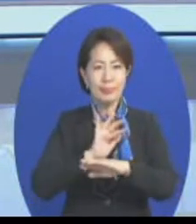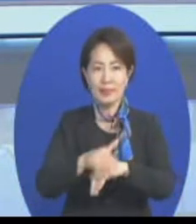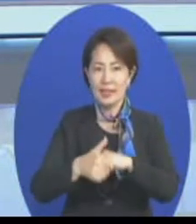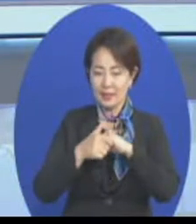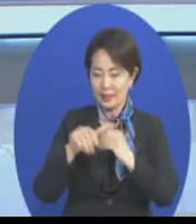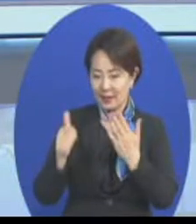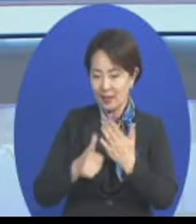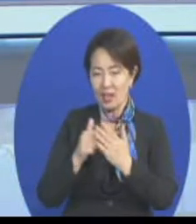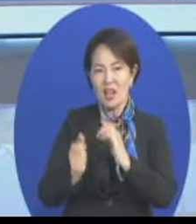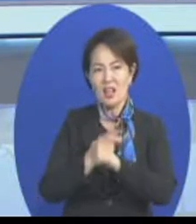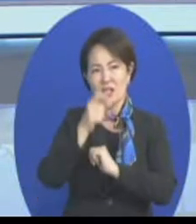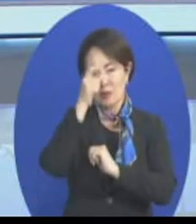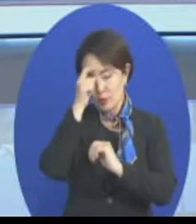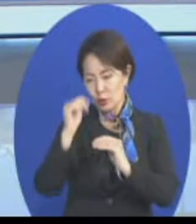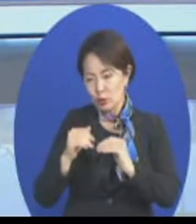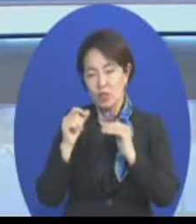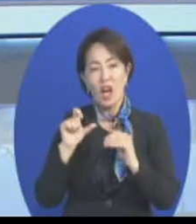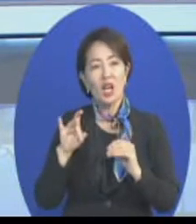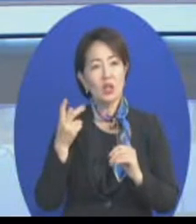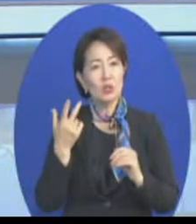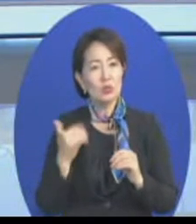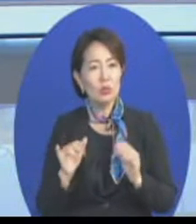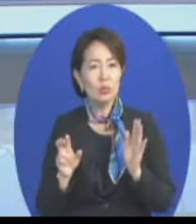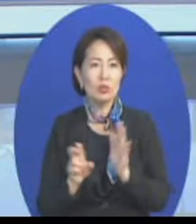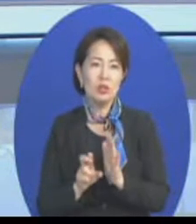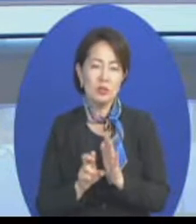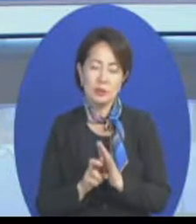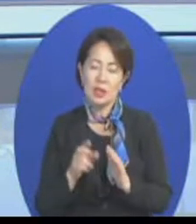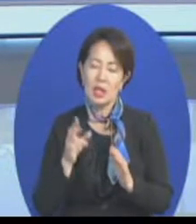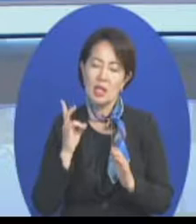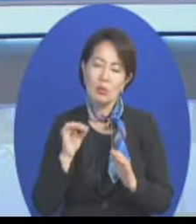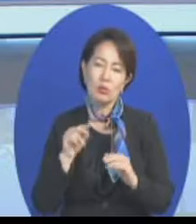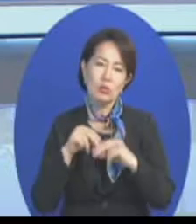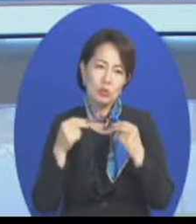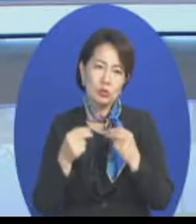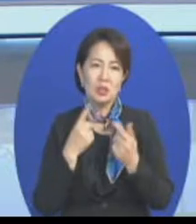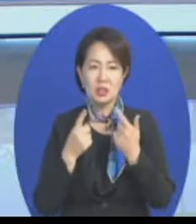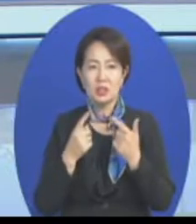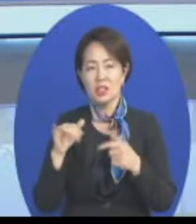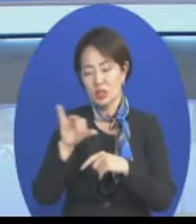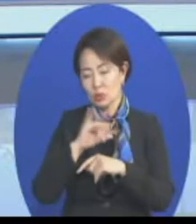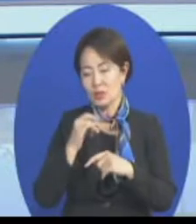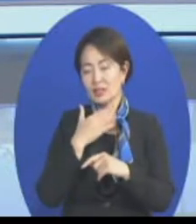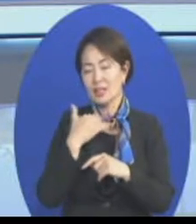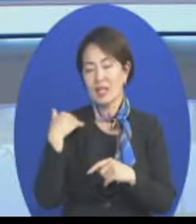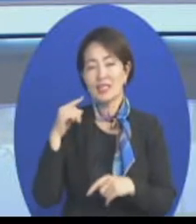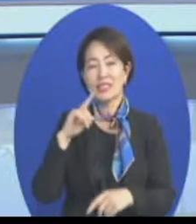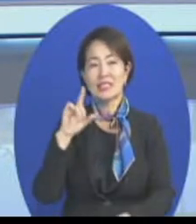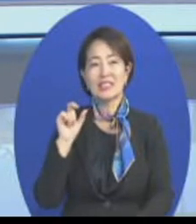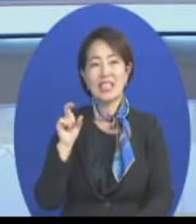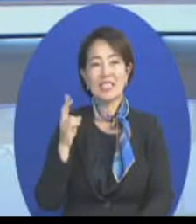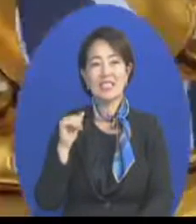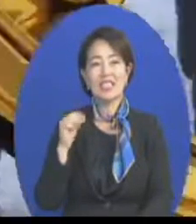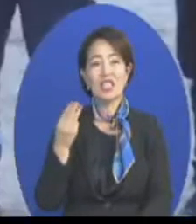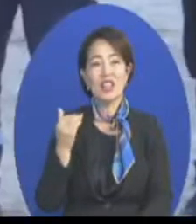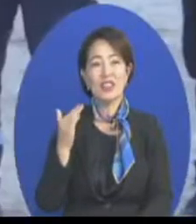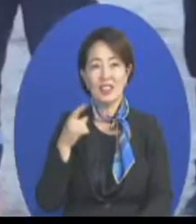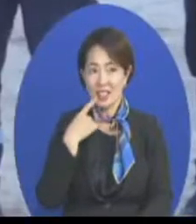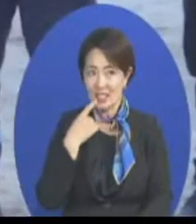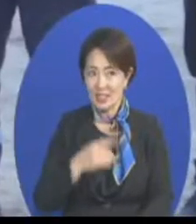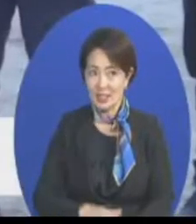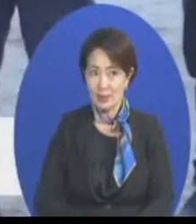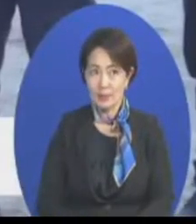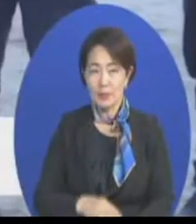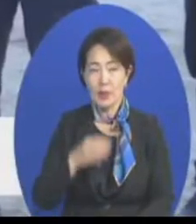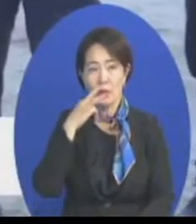мэдлийн өргөжүүлэх эрх зүйн боломжийг улсын хурал намрын чуулганараа хэлэлцэн шийдвэрлэнэ гэж улсын хурлын дарга зандан шатар хэлж байна. Тэгэхээр